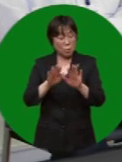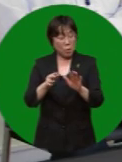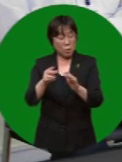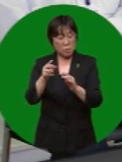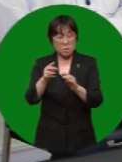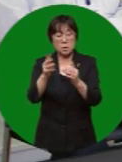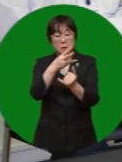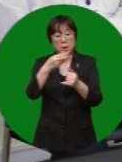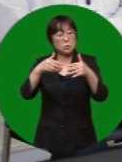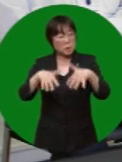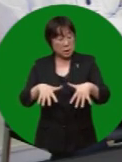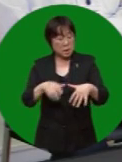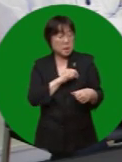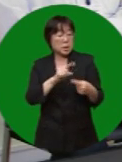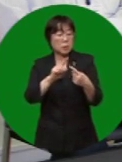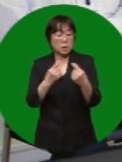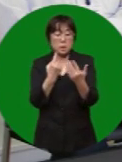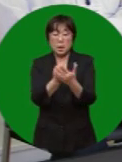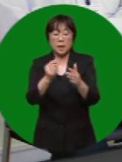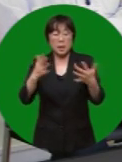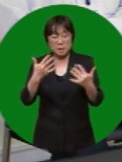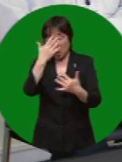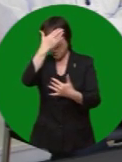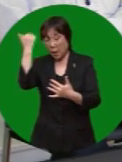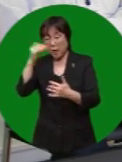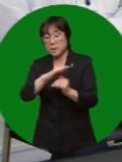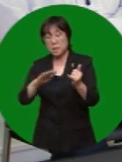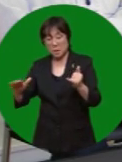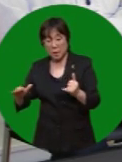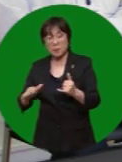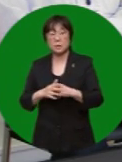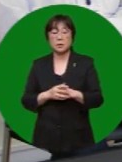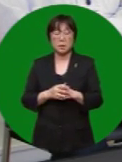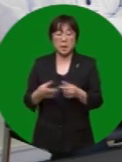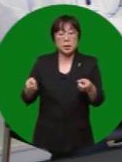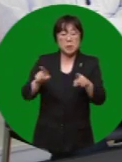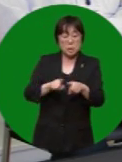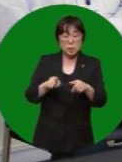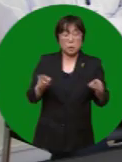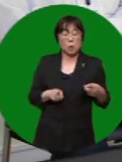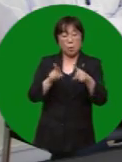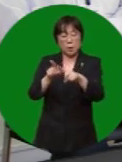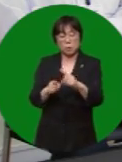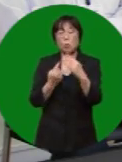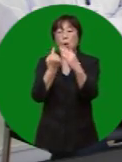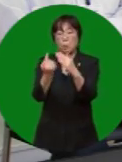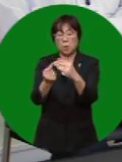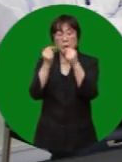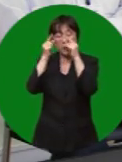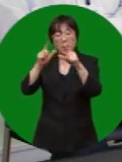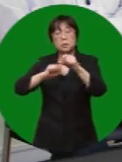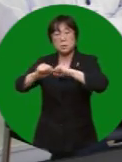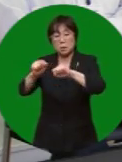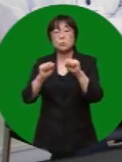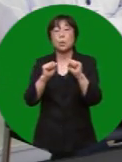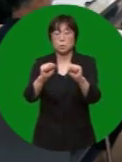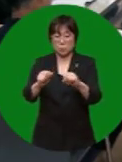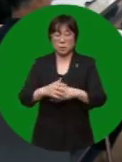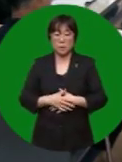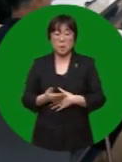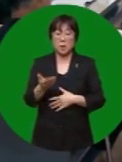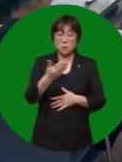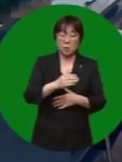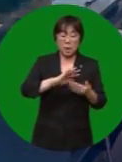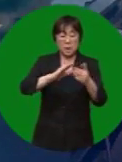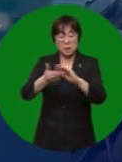の方に今は積極的に参加されていない若い世代のお家を、まあ、一緒に個別訪問して啓発活動をするですとか、それ